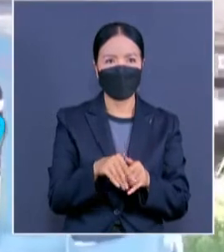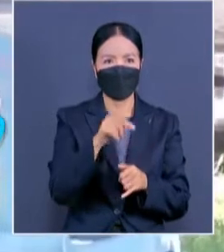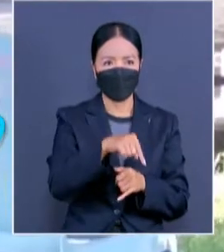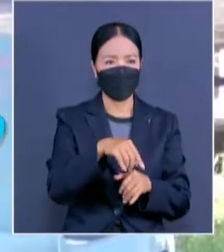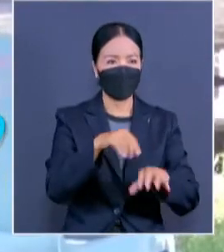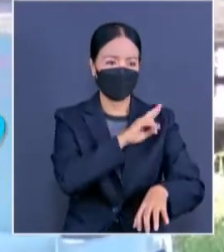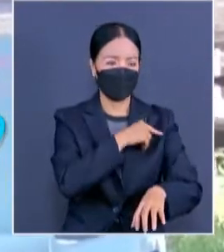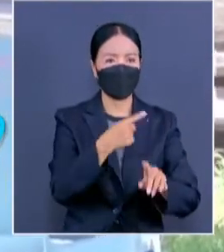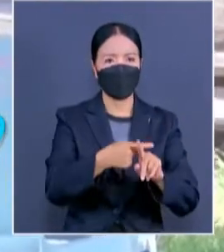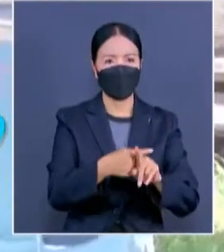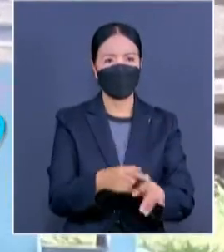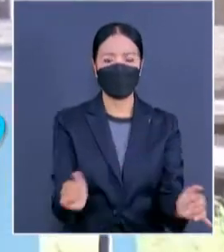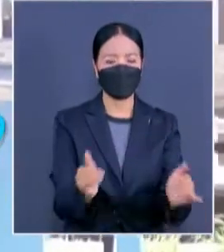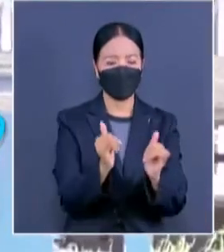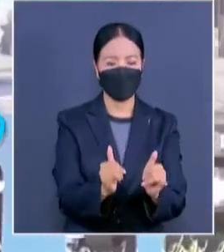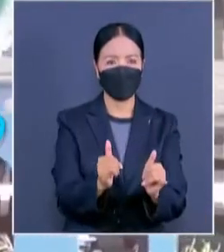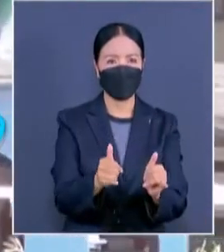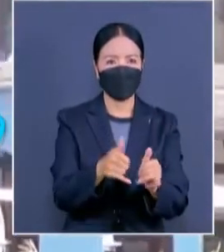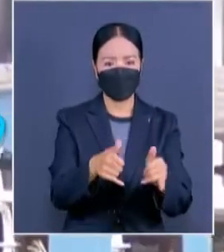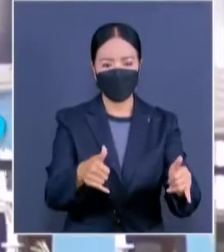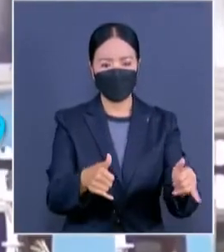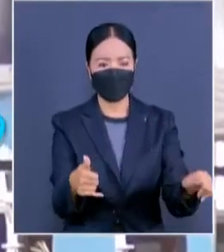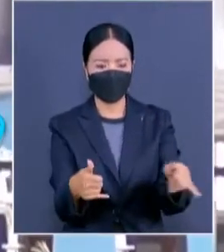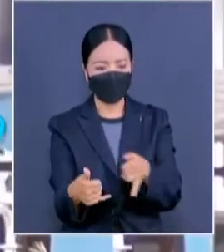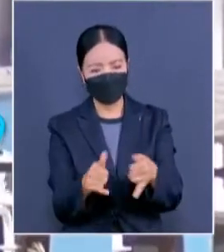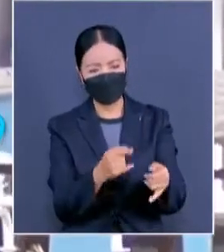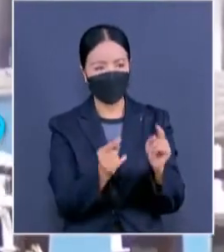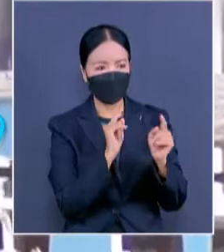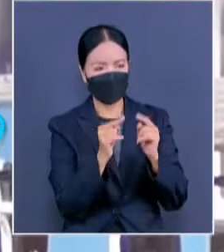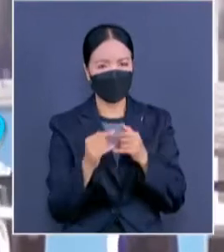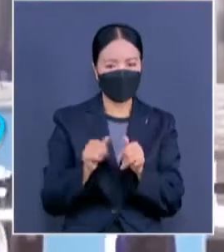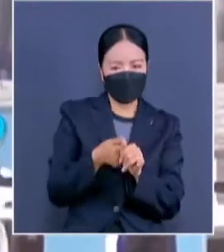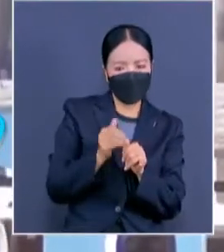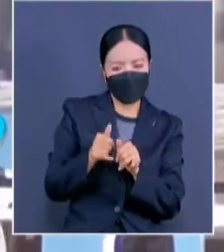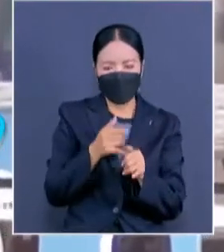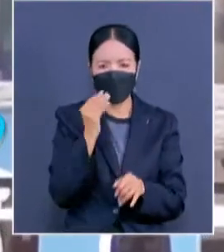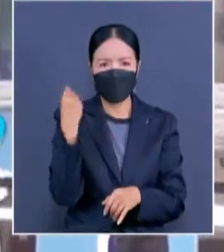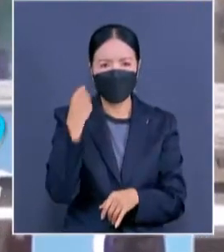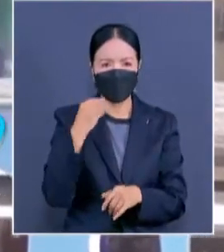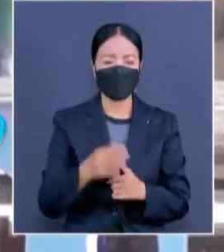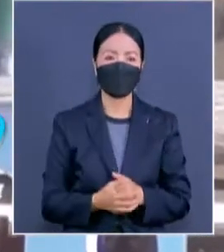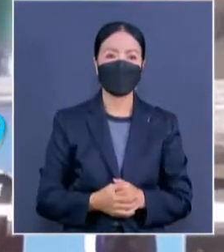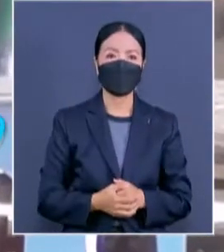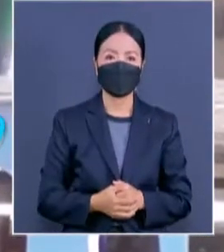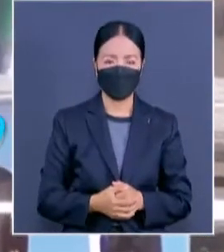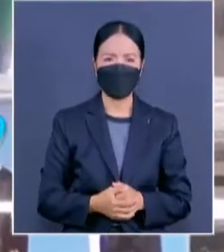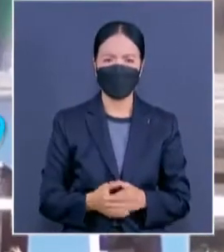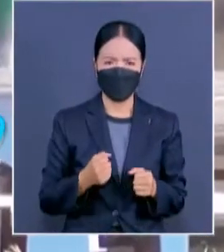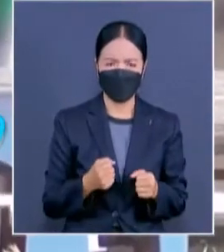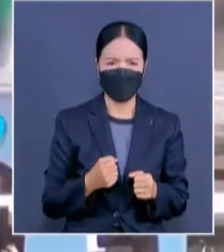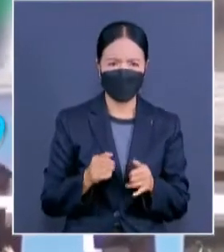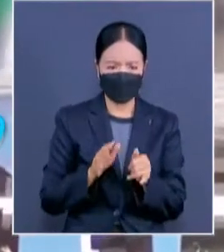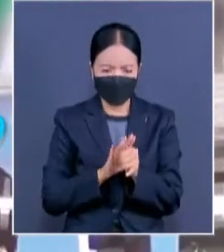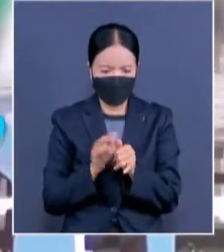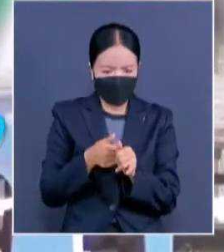าที่โรงพยาบาลสนามที่เดียวกันกับเธอเนี่ยเข้ามาพูดจาเข้ามาทำท่าทีลวนลามอยู่บ่อยครั้งและก็ยังมีความพยายามในการล่วง